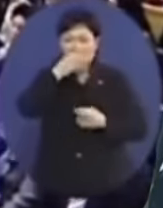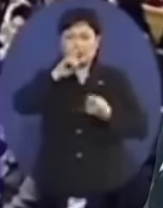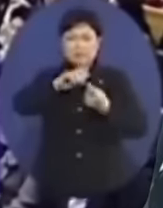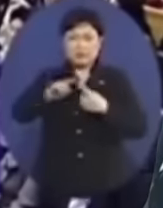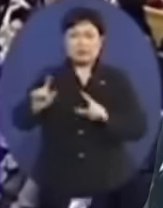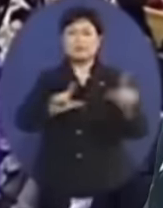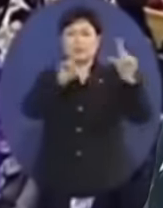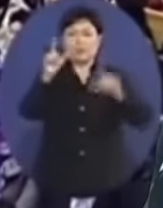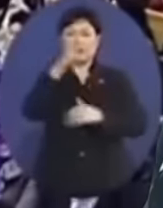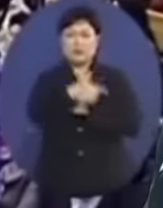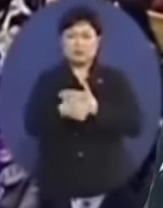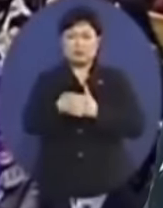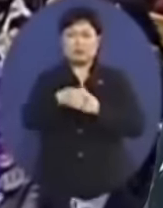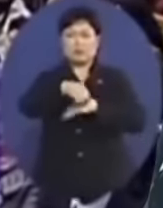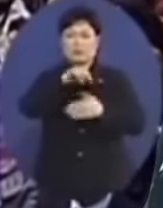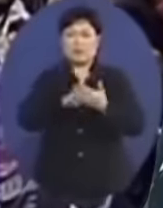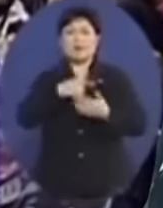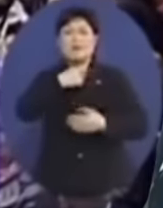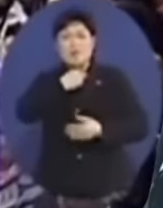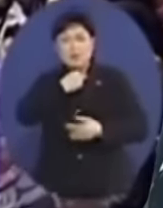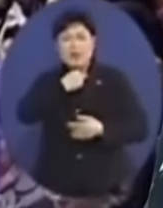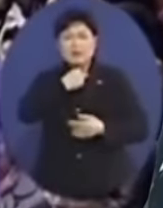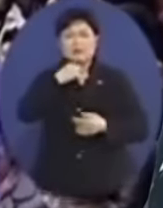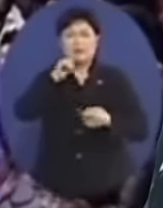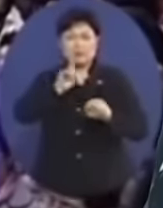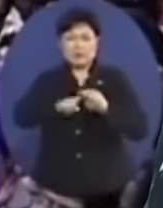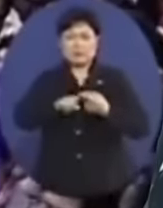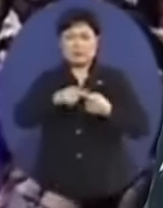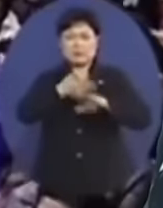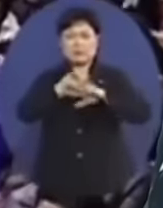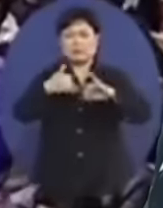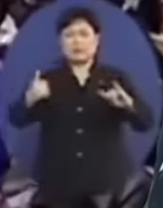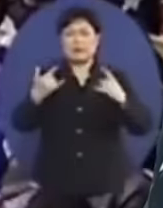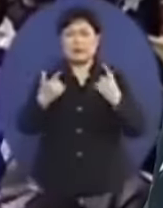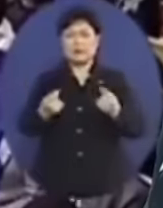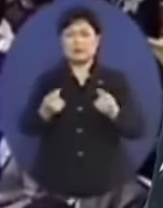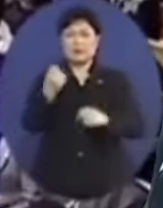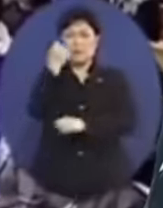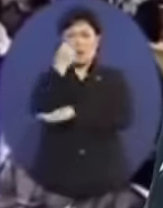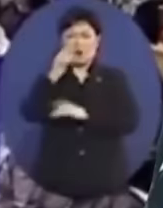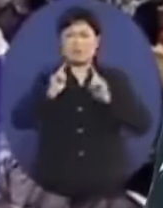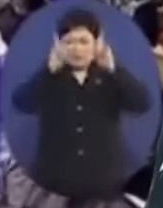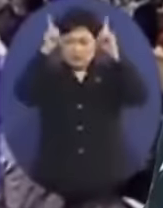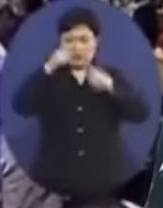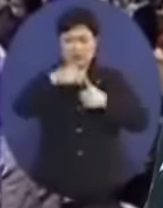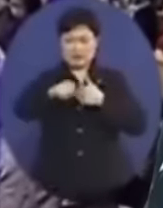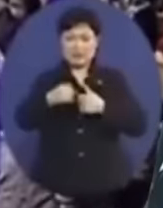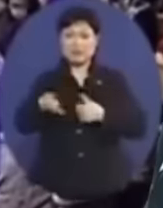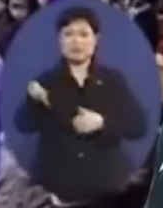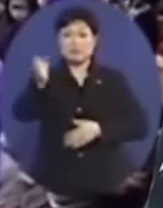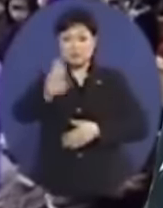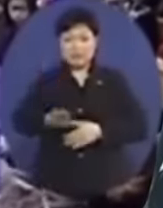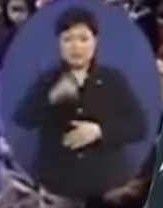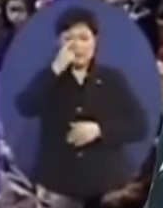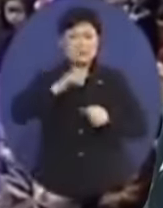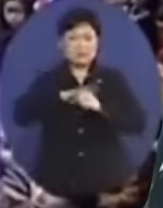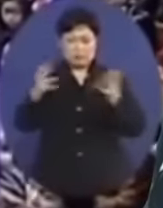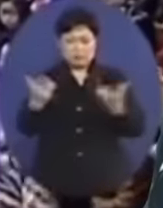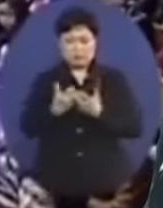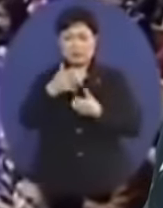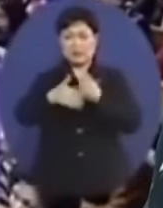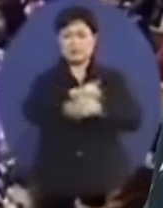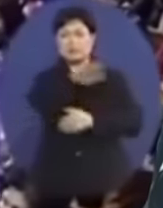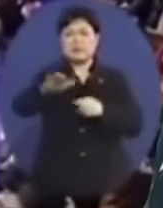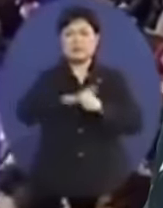지내며 육체와 마음 하는 을하여 이같이 본질상 진노의 자이더니 긍휼히 풍성하신 하나님이